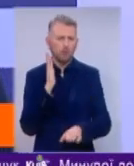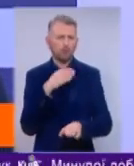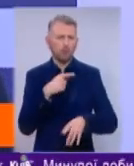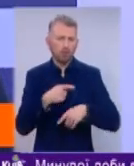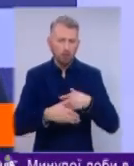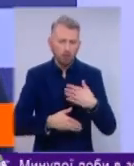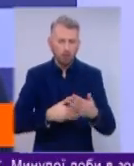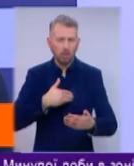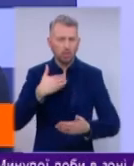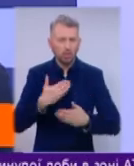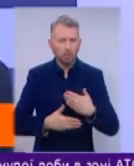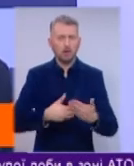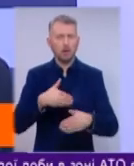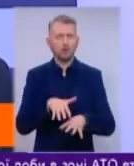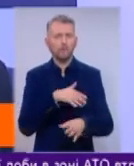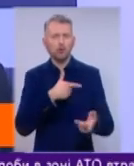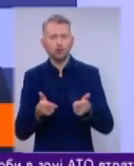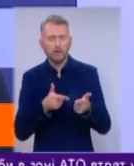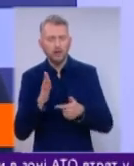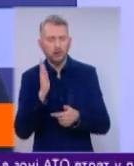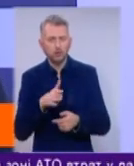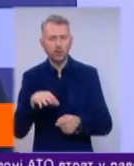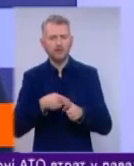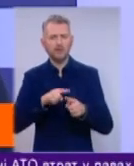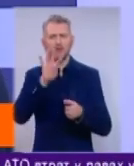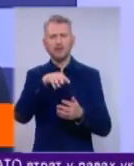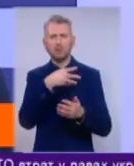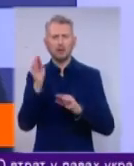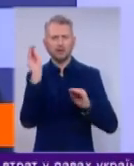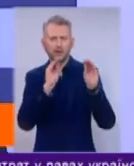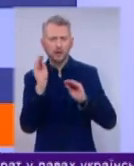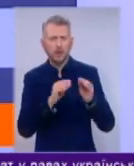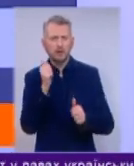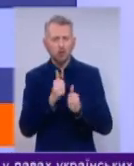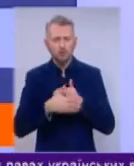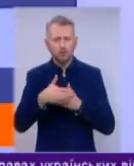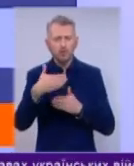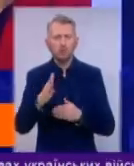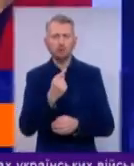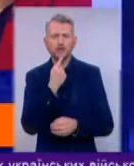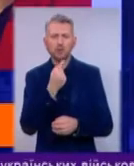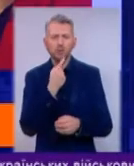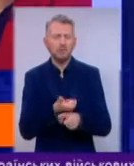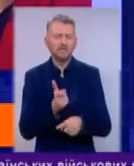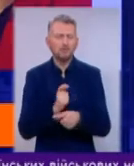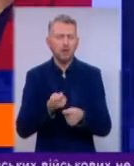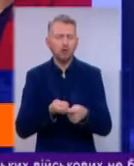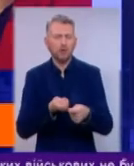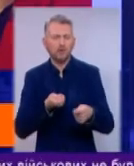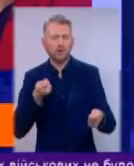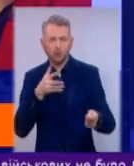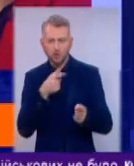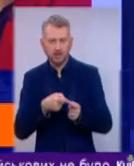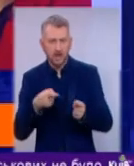відбуватися, дуже довго буде готуватися вся ця таблиця, на кожному етапі буде спроба максимально розтягнути всі ці терміни.